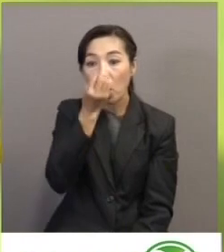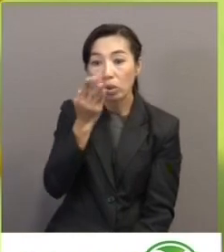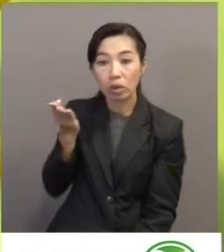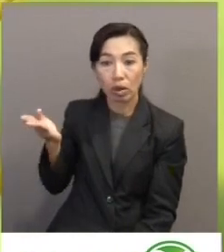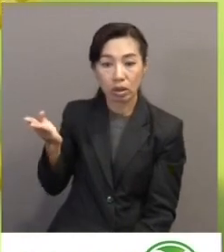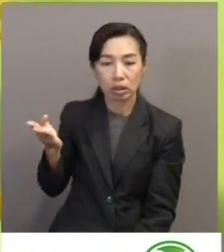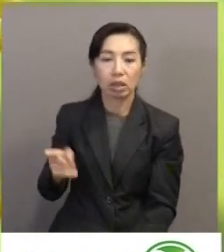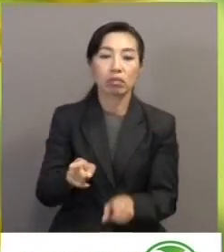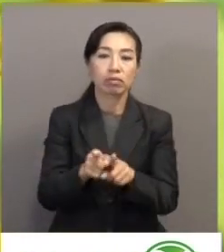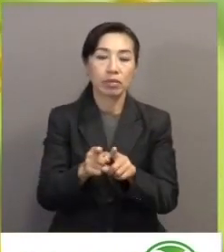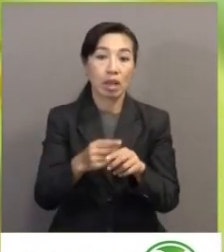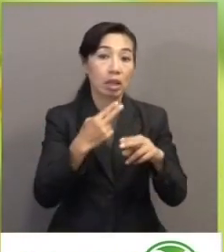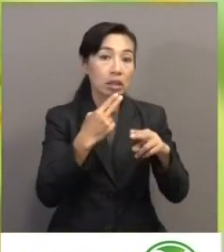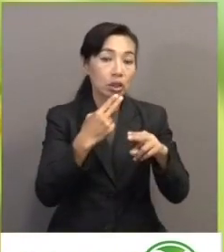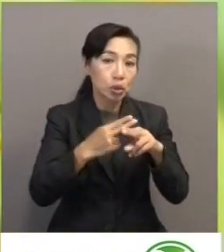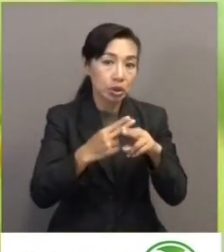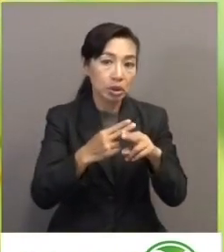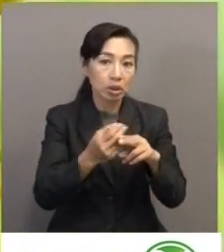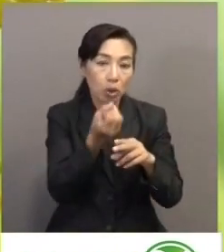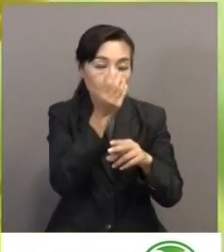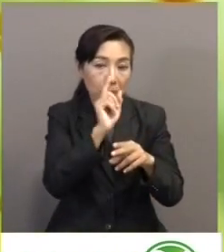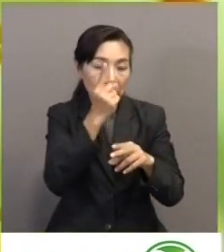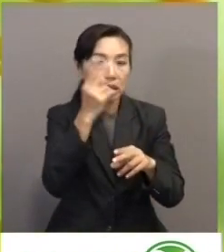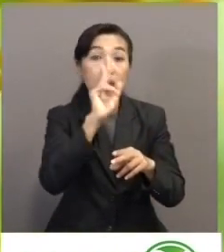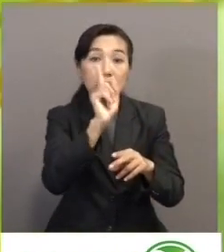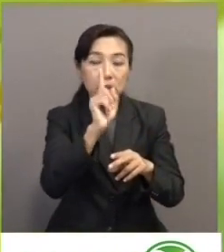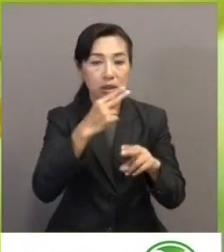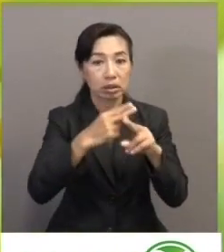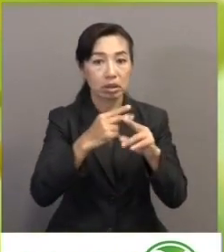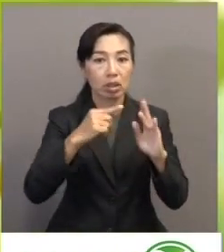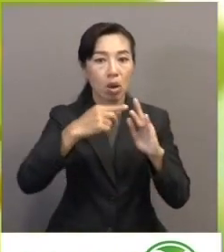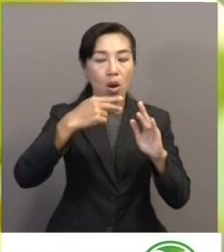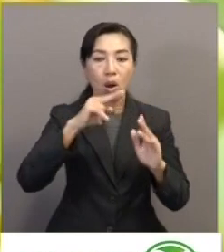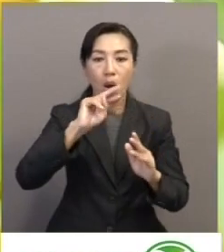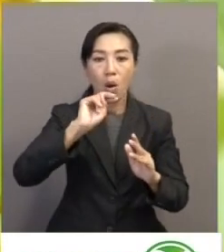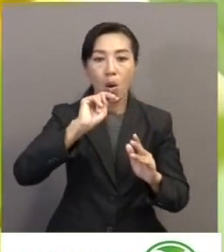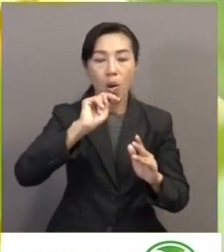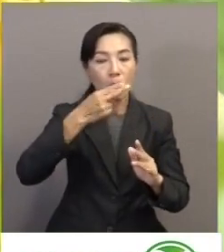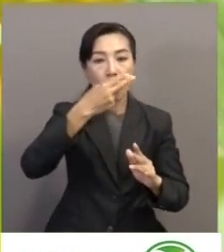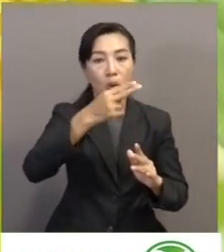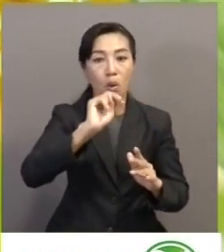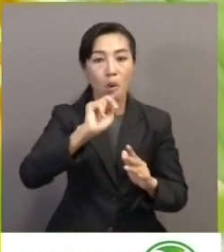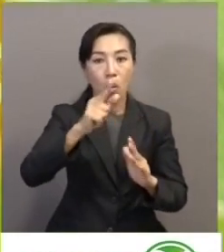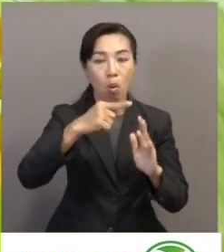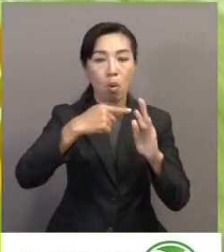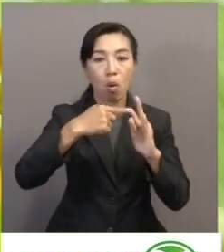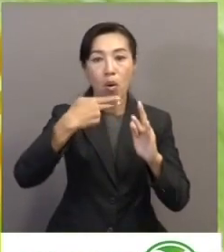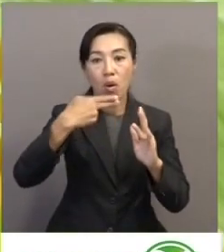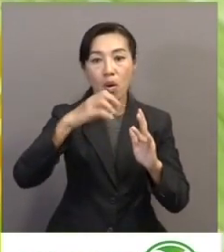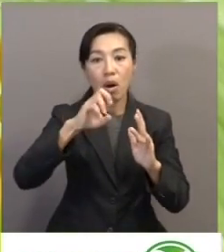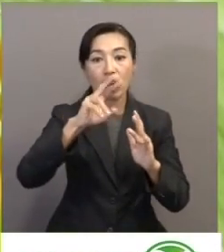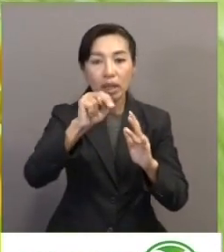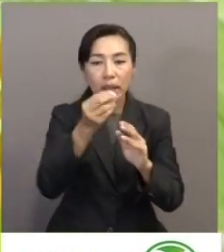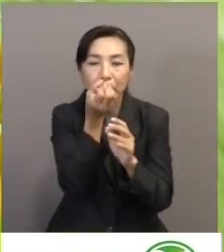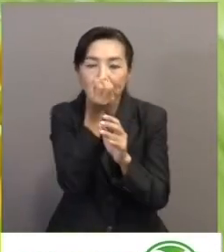าพรรษายังมีชื่อเรียกอีกอย่างหนึ่งว่าดอกหงส์เถินด้วยลักษณะดอกที่มีขนาดเล็กกลีบดอกบอบบางมีก้